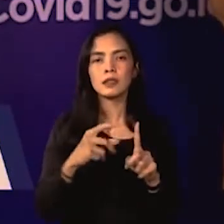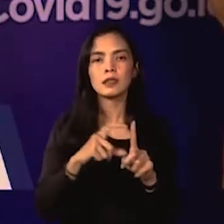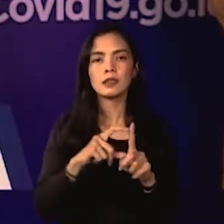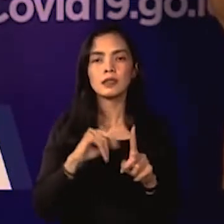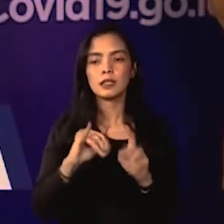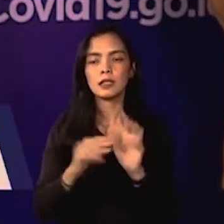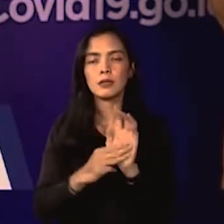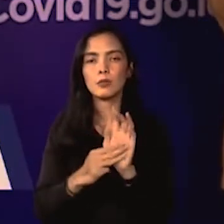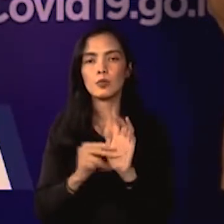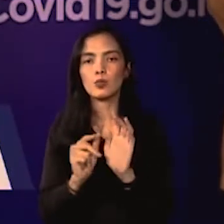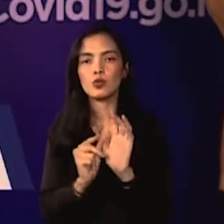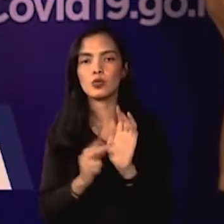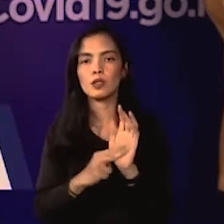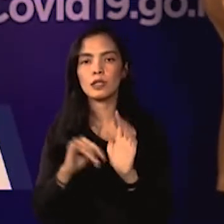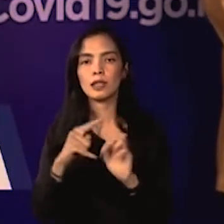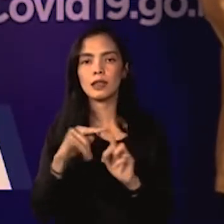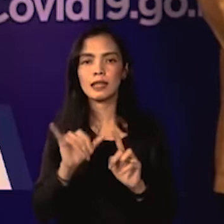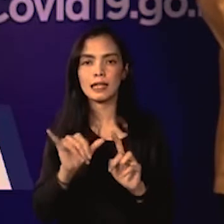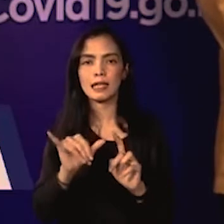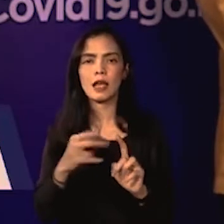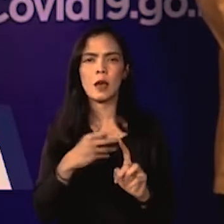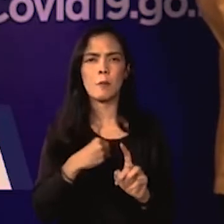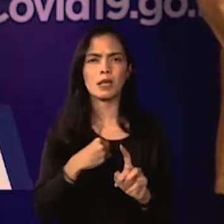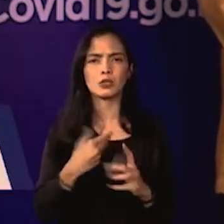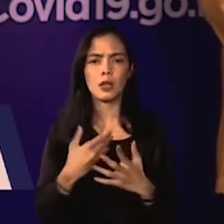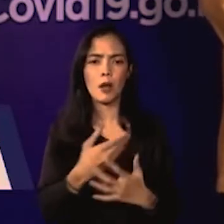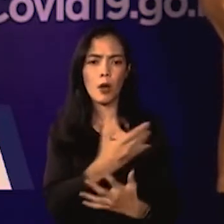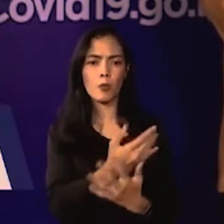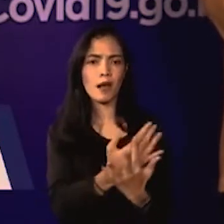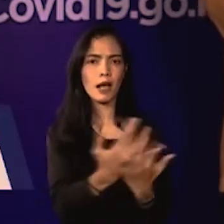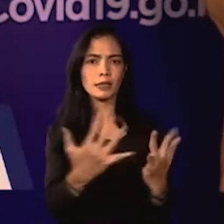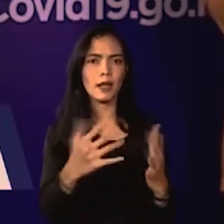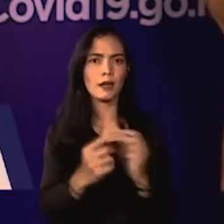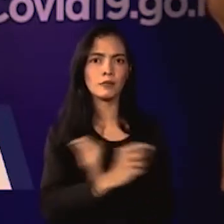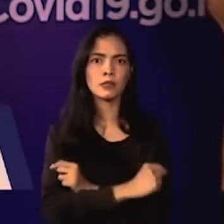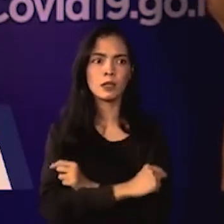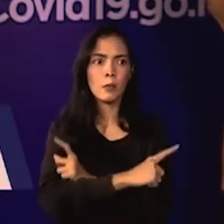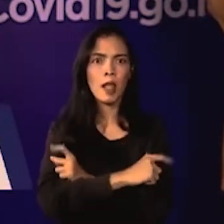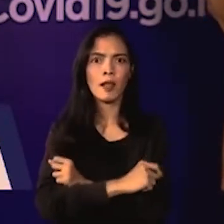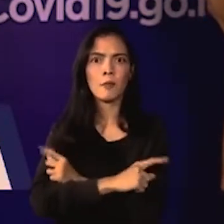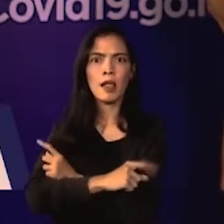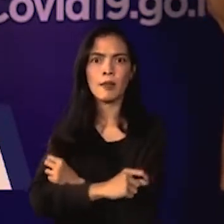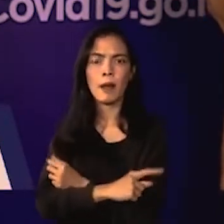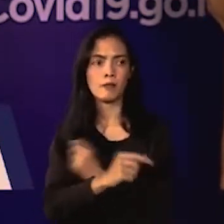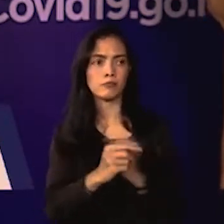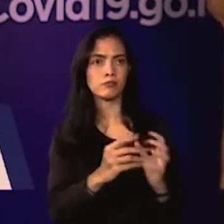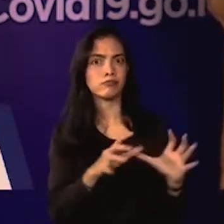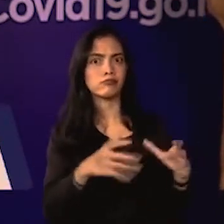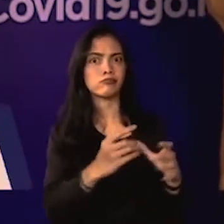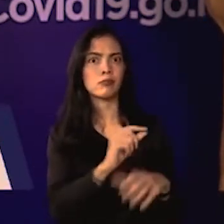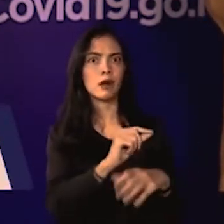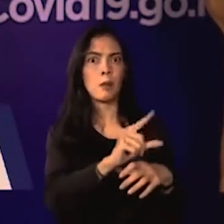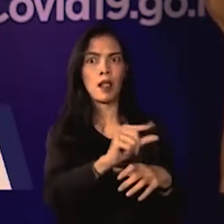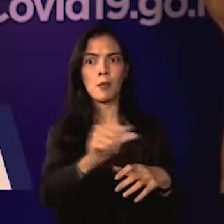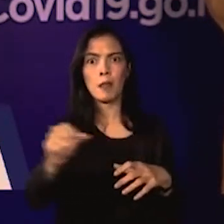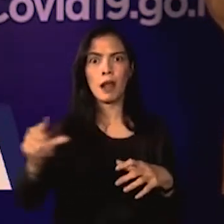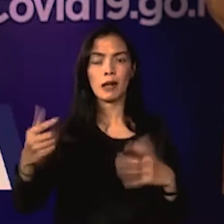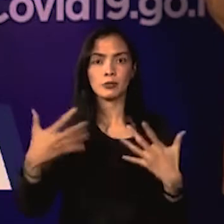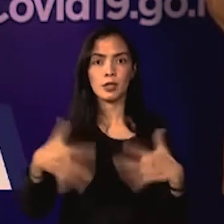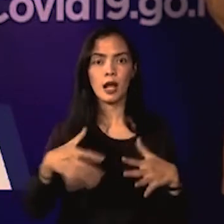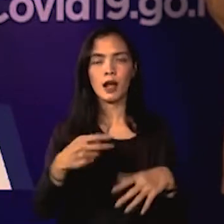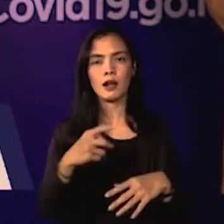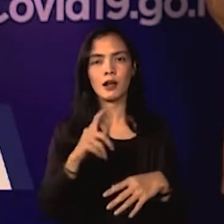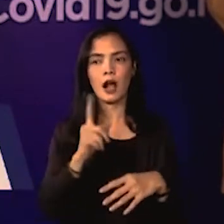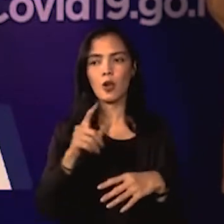Indonesia. Kalau diri kita kebal, keluarga, masyarakat, insya Allah yang tidak ikut vaksinasi karena